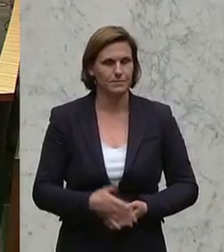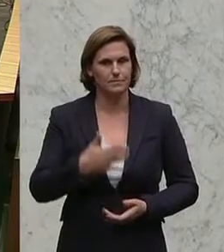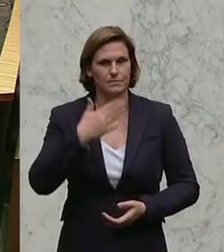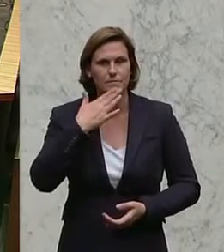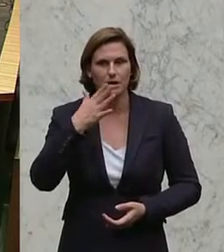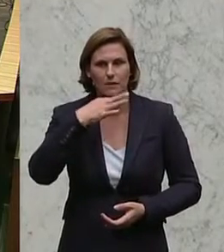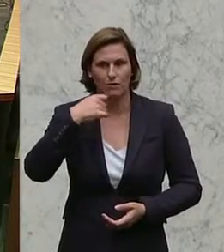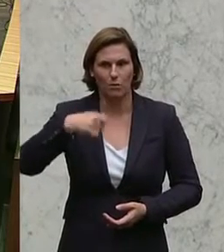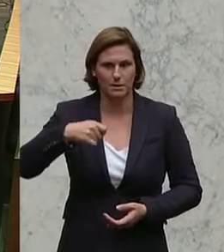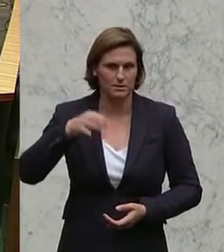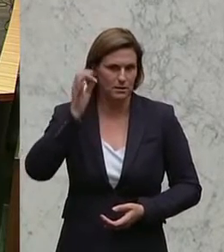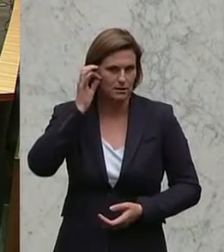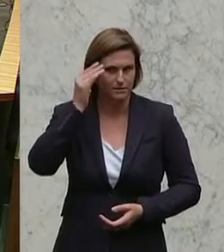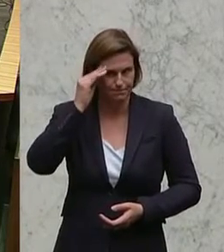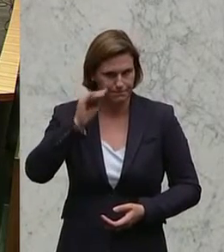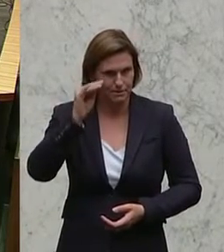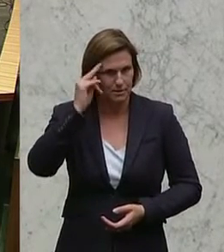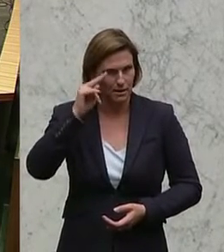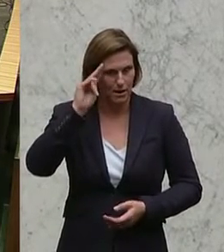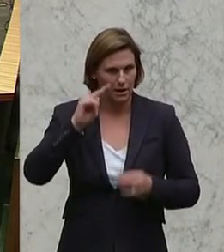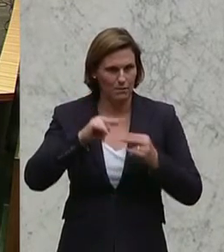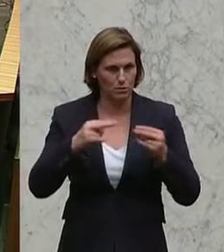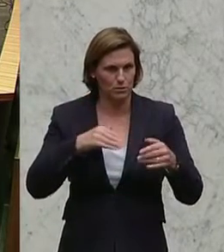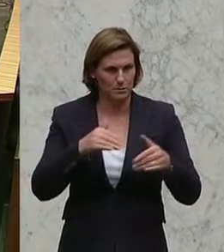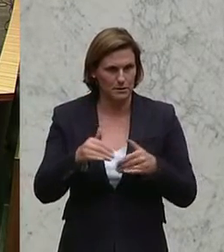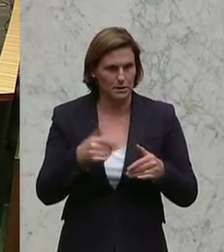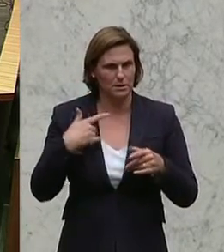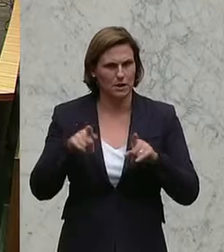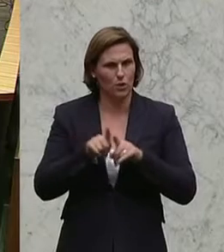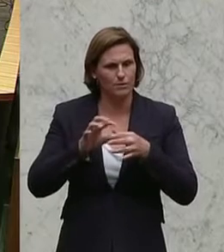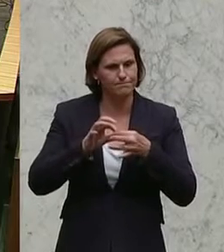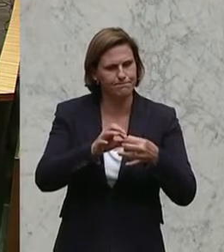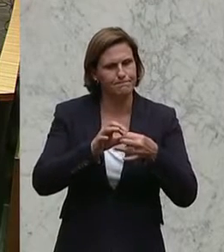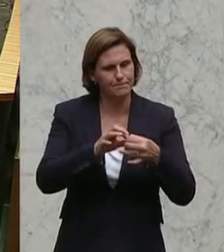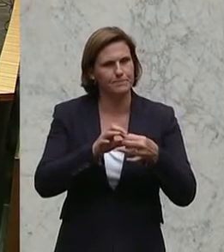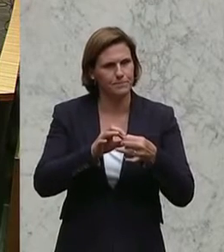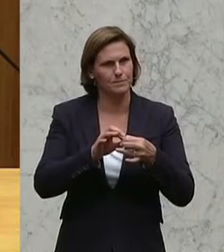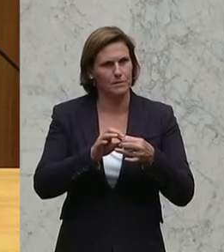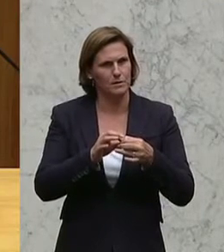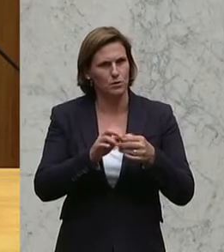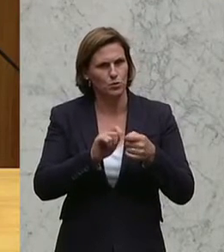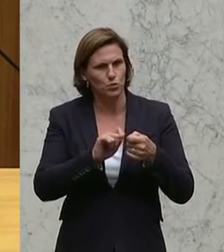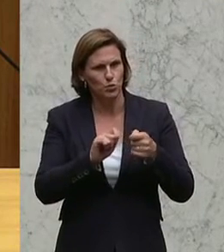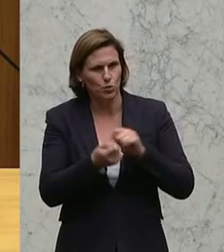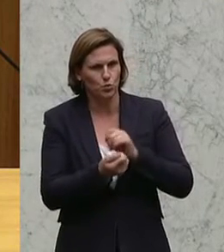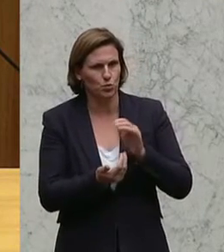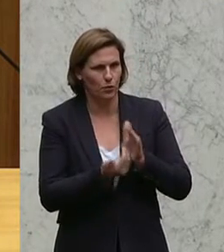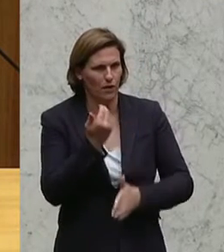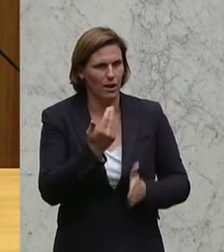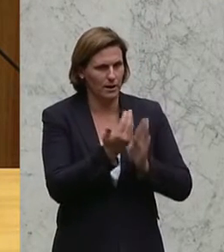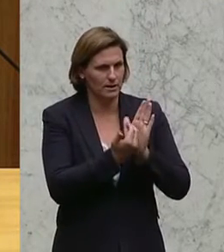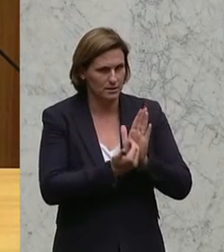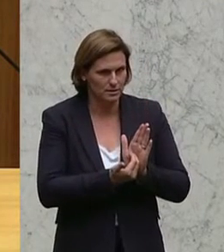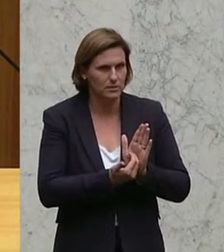Danke, Frau Präsidentin. Sehr geehrter Herr Bundesminister, ich beziehe mich ebenfalls auf die Novelle zum